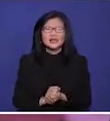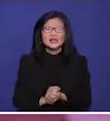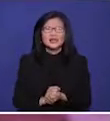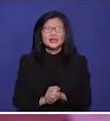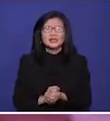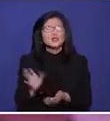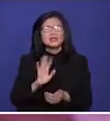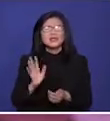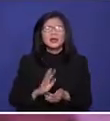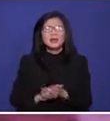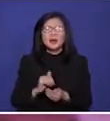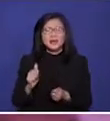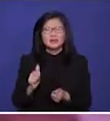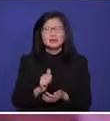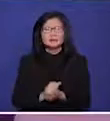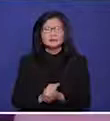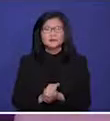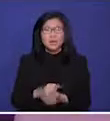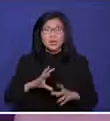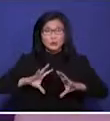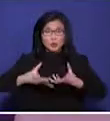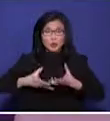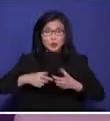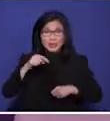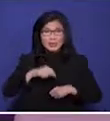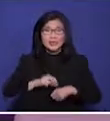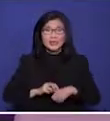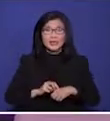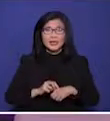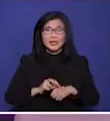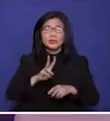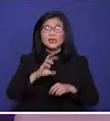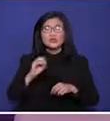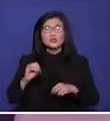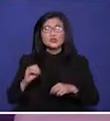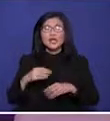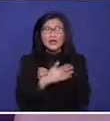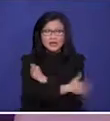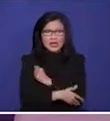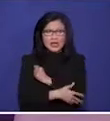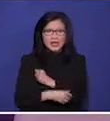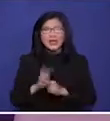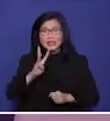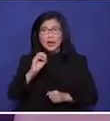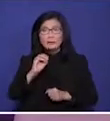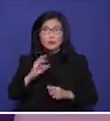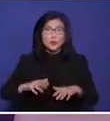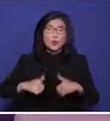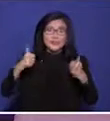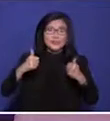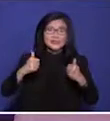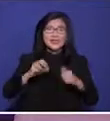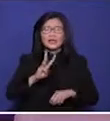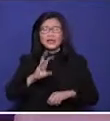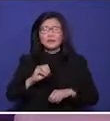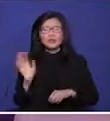menguntungkan. Di dunia ini ada 200 negara kurang lebih, 30 disebut sangat berhasil, 30 sangat tidak